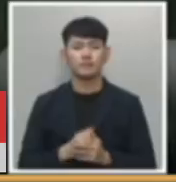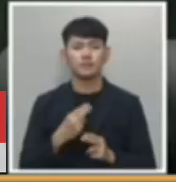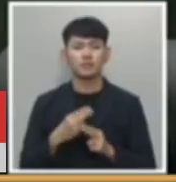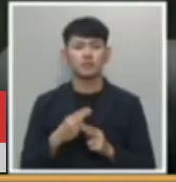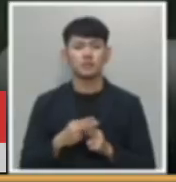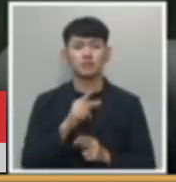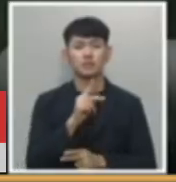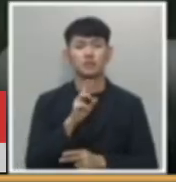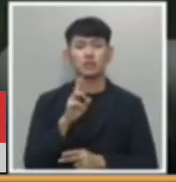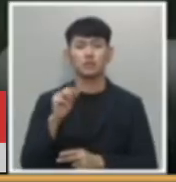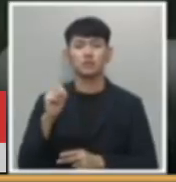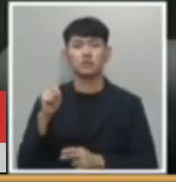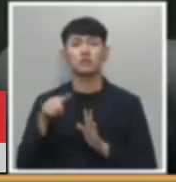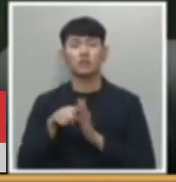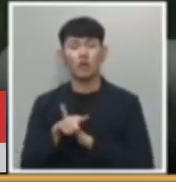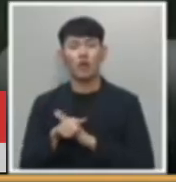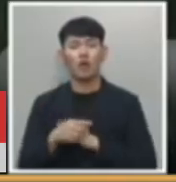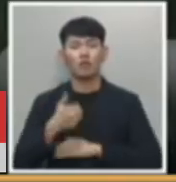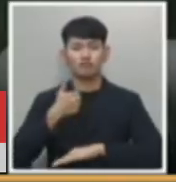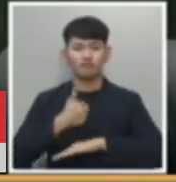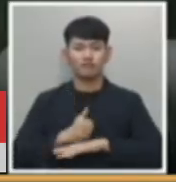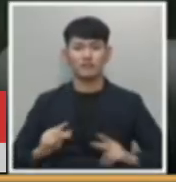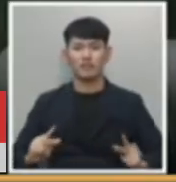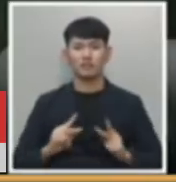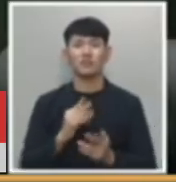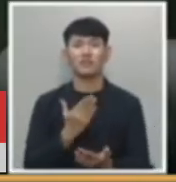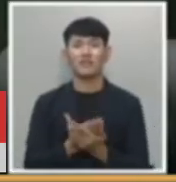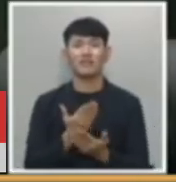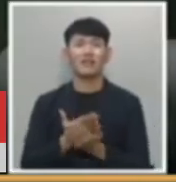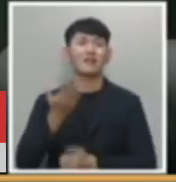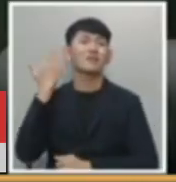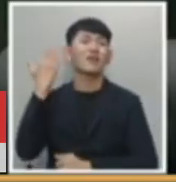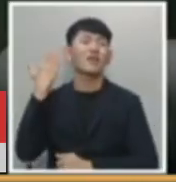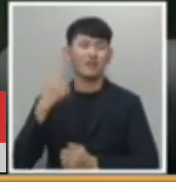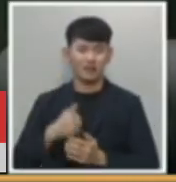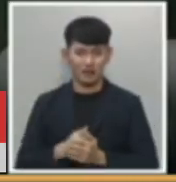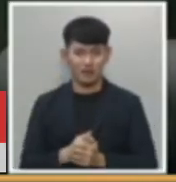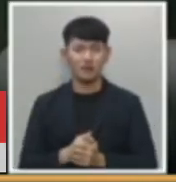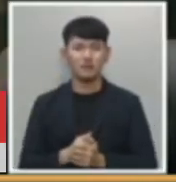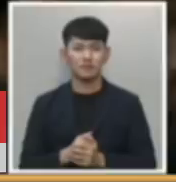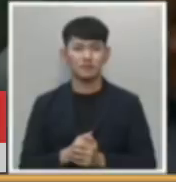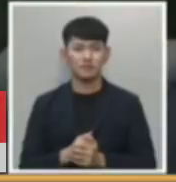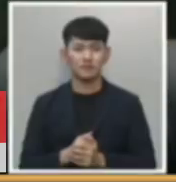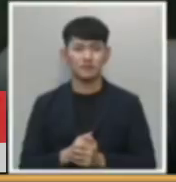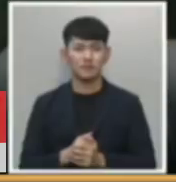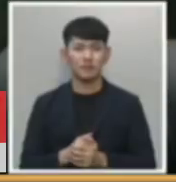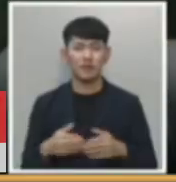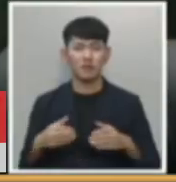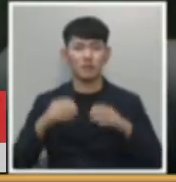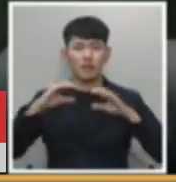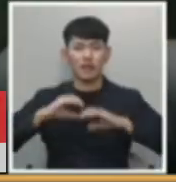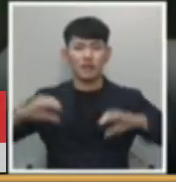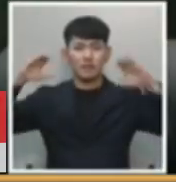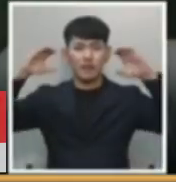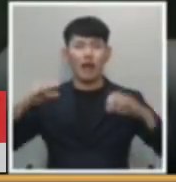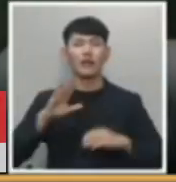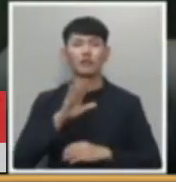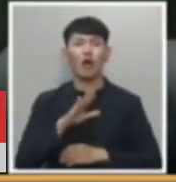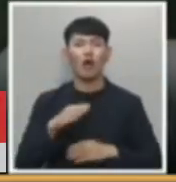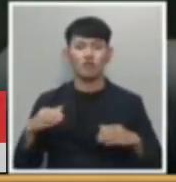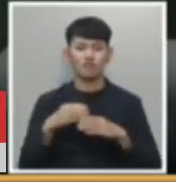ชรัฐมนตรีว่าการกระทรวงการคลังในขณะนั้นเนี่ยแล้วก็เป็นรัฐบาลในสมัยพรรคประชาธิปัตย์นะ